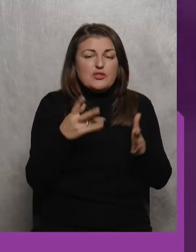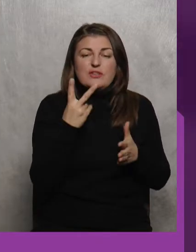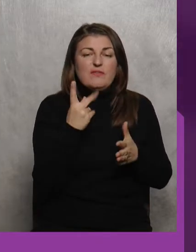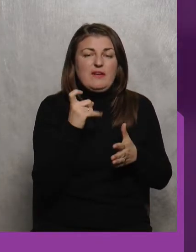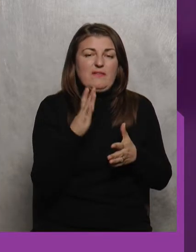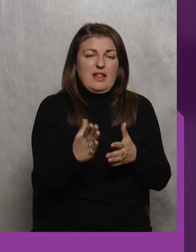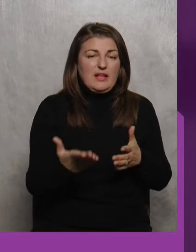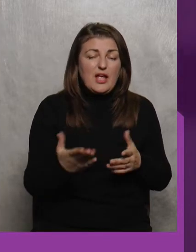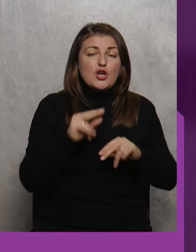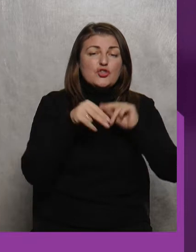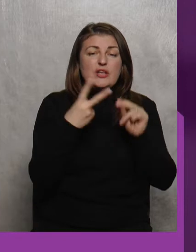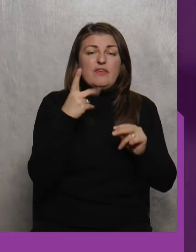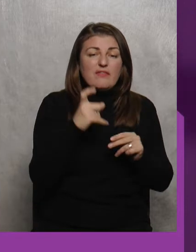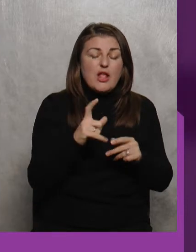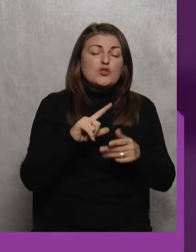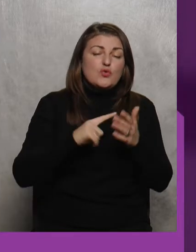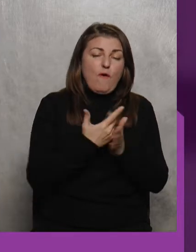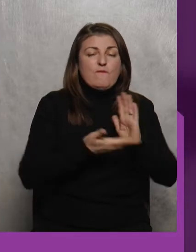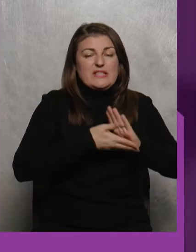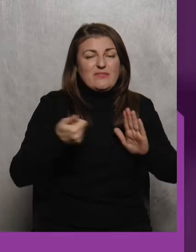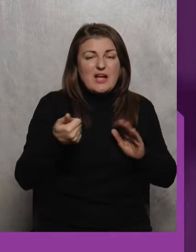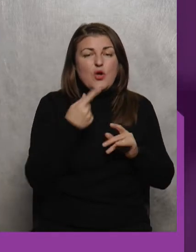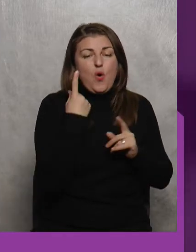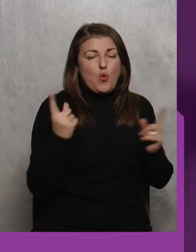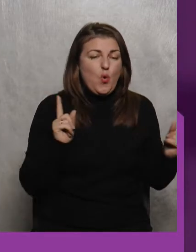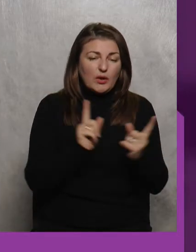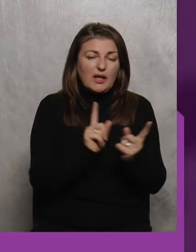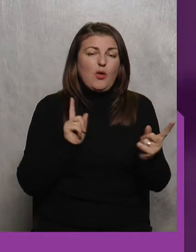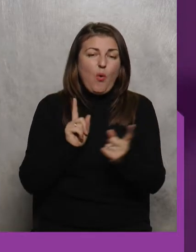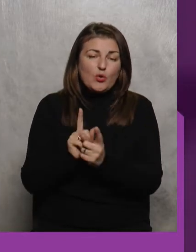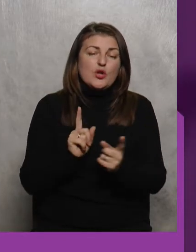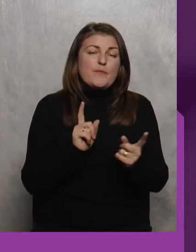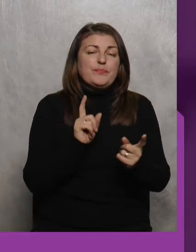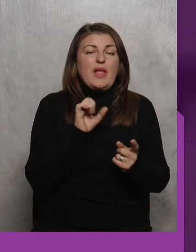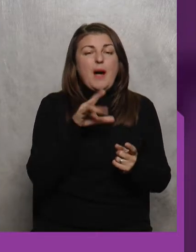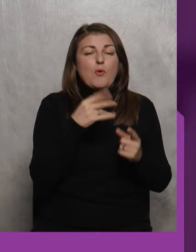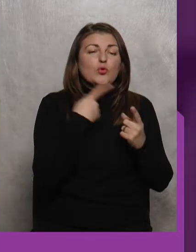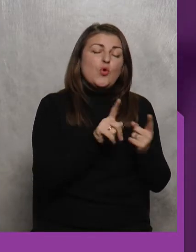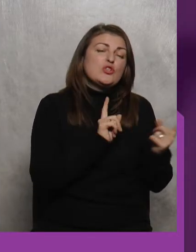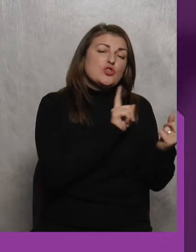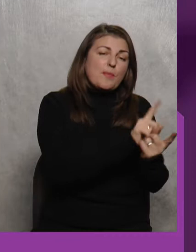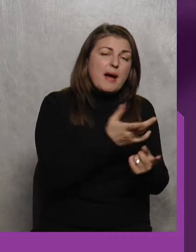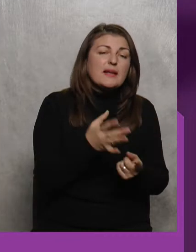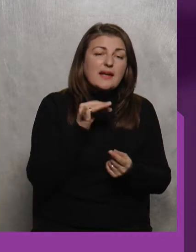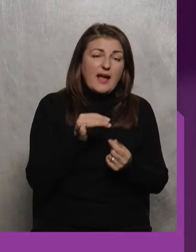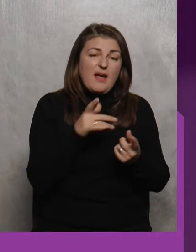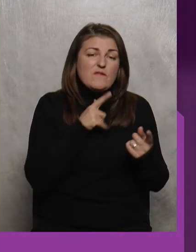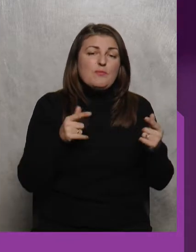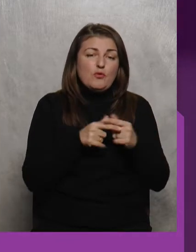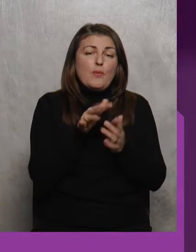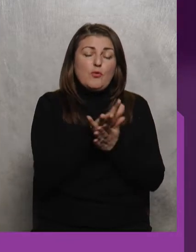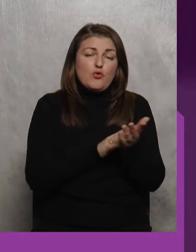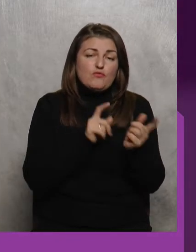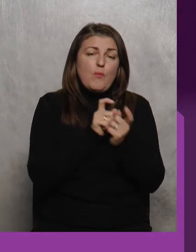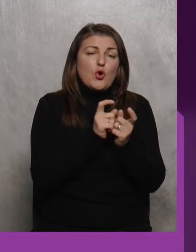хвилин, наприклад. Через 2 хвилини знову визивається один до одного суперника або до іншого суперника, і відповідно